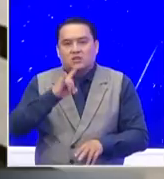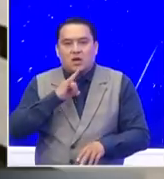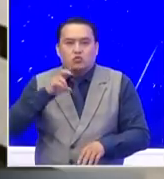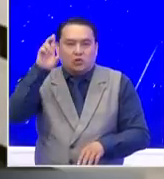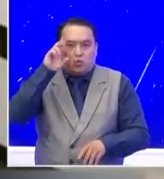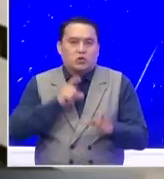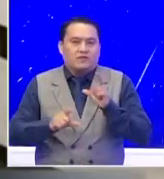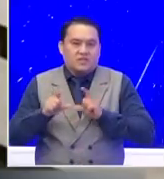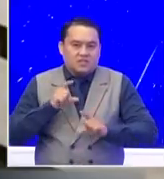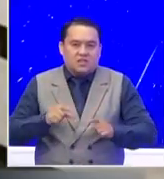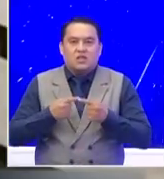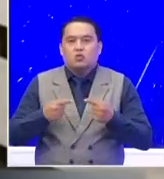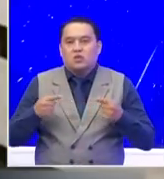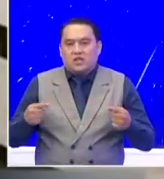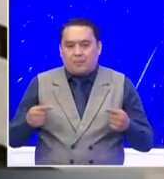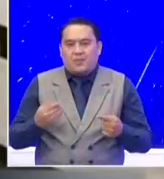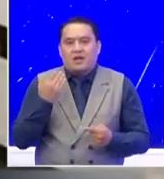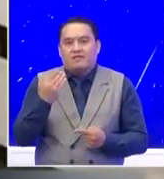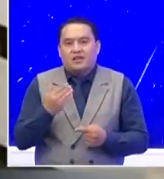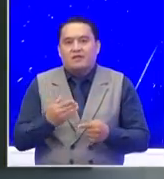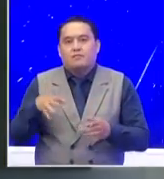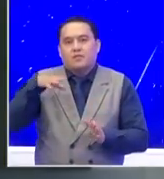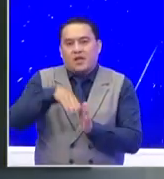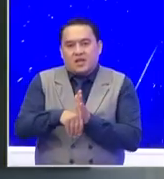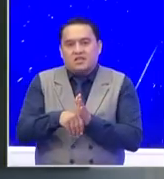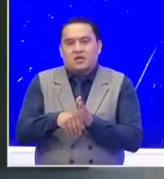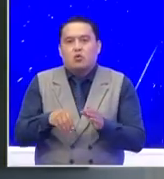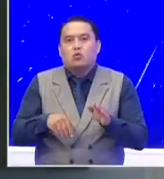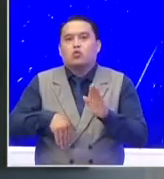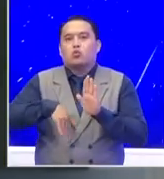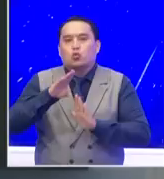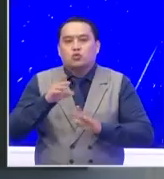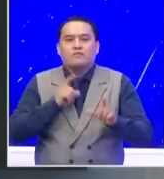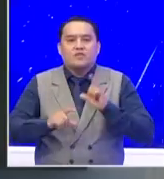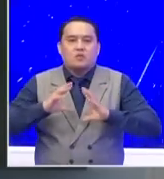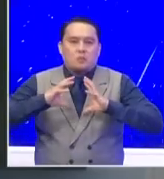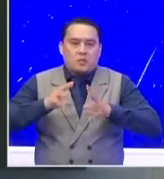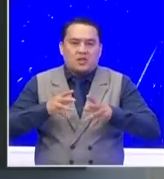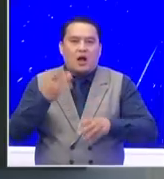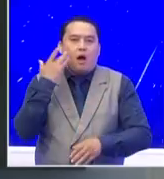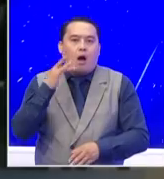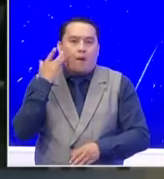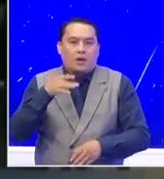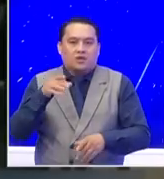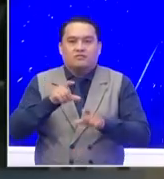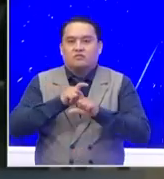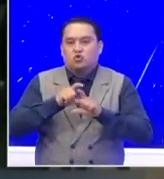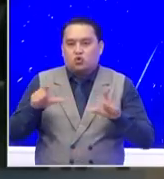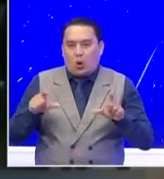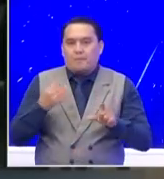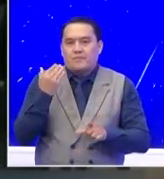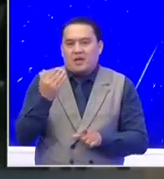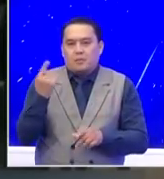Южно-Казахстанский государственный университет и другие. Вместе с тем, рейтинг лучших вузов мира возглавляют учебные заведения